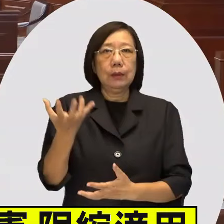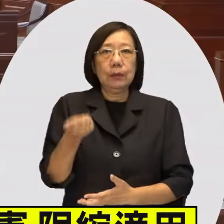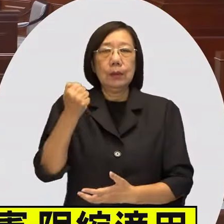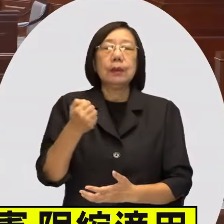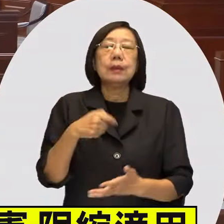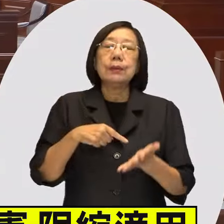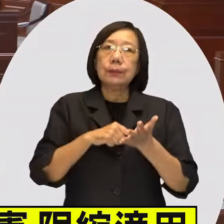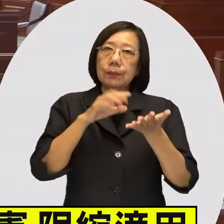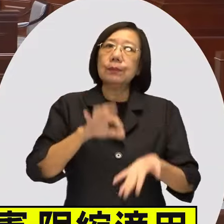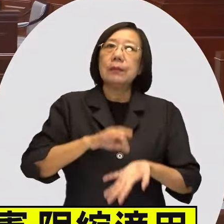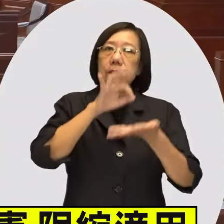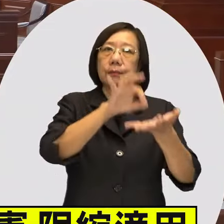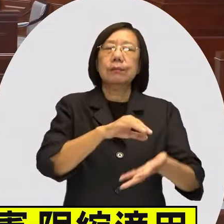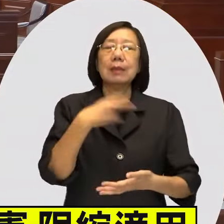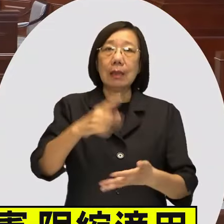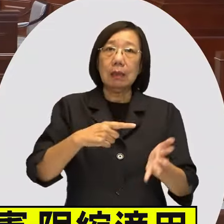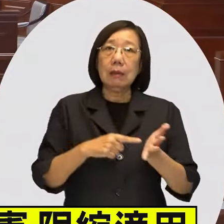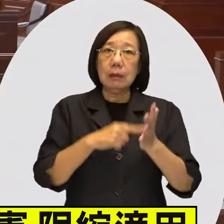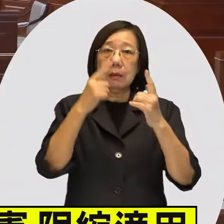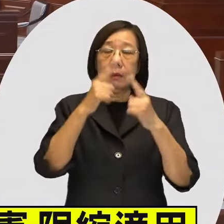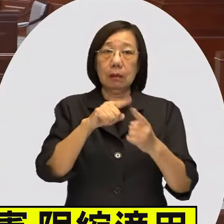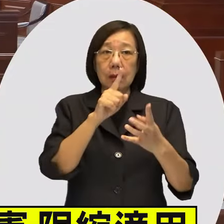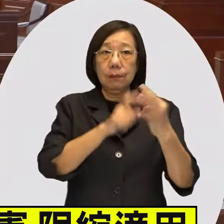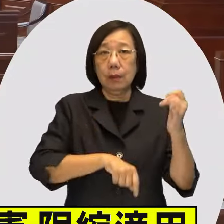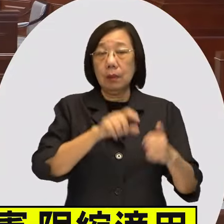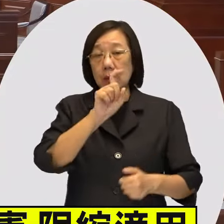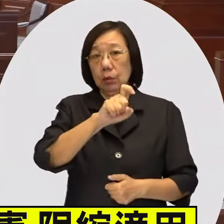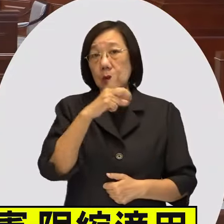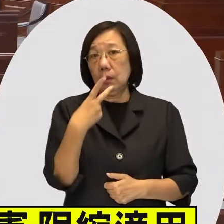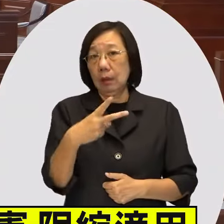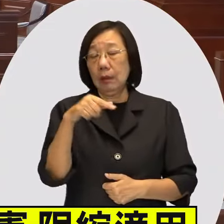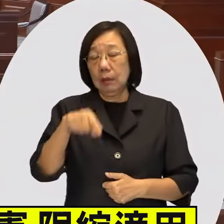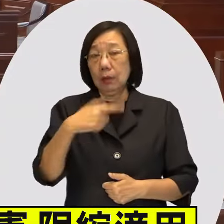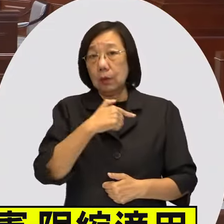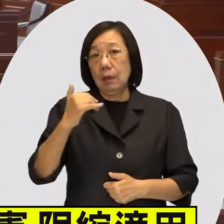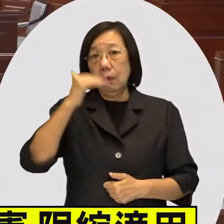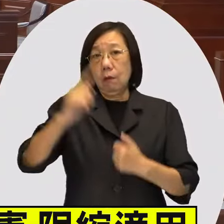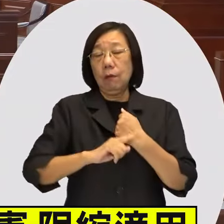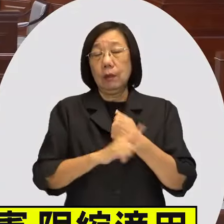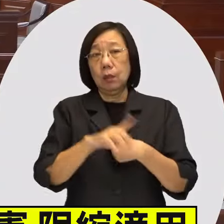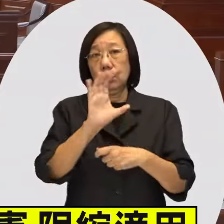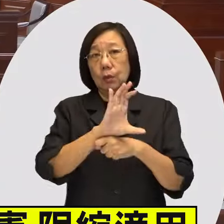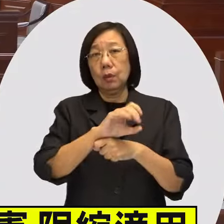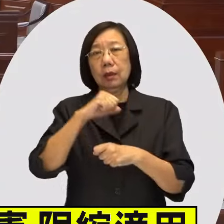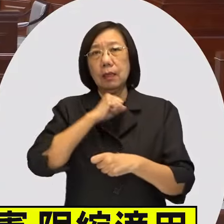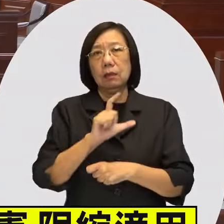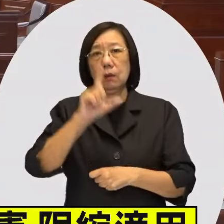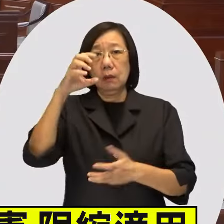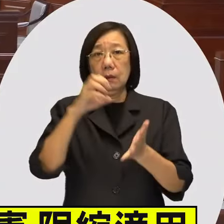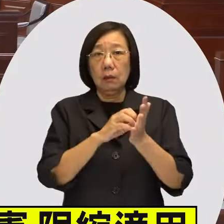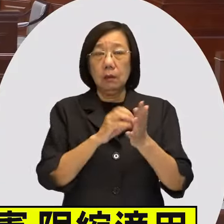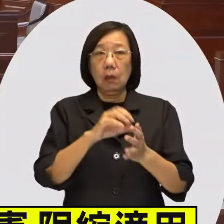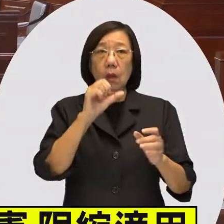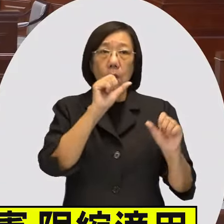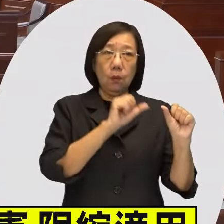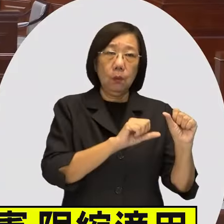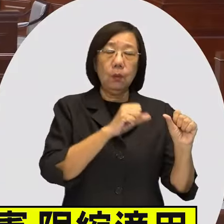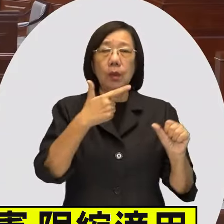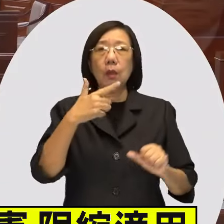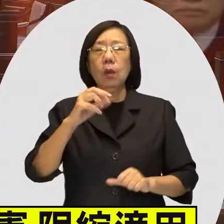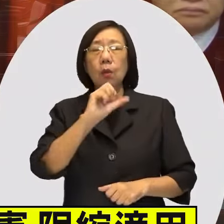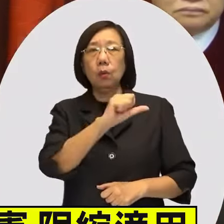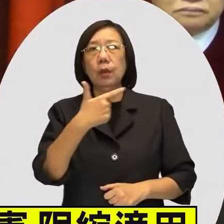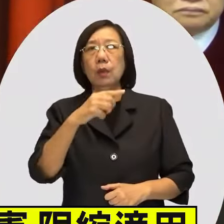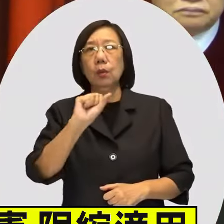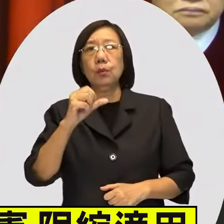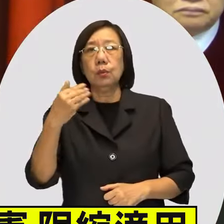第十四点，申请人十二据以申请之最高法院99年度台上至第5659号刑事